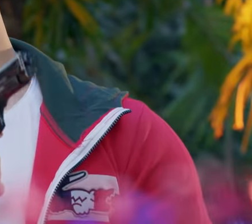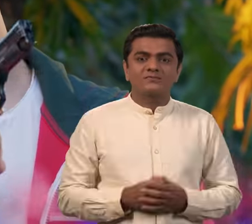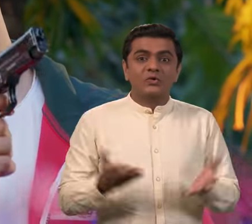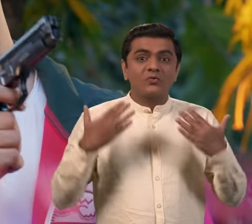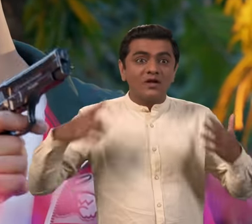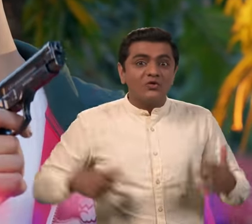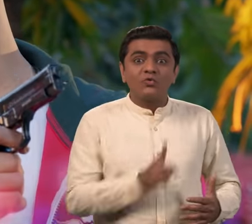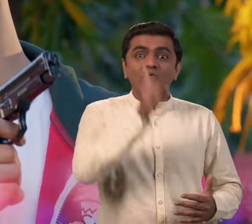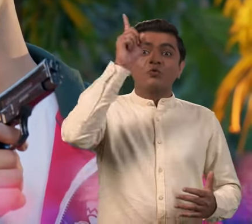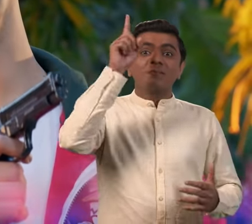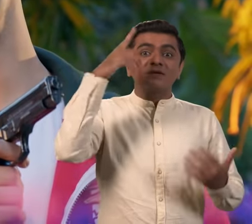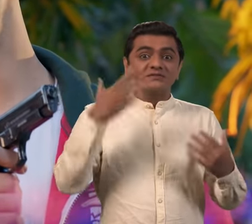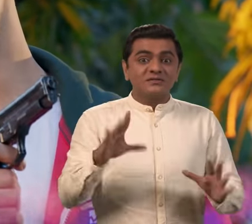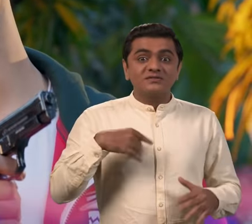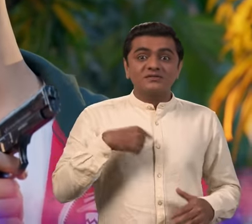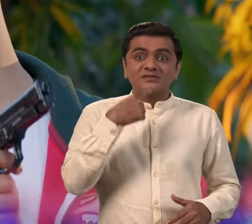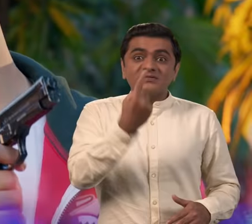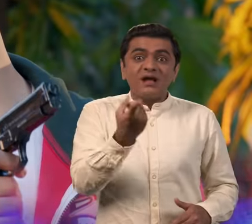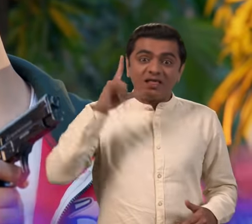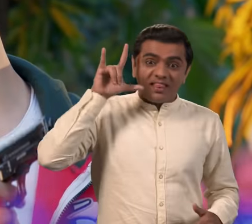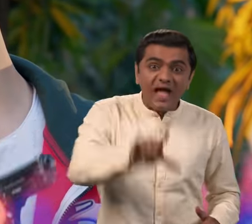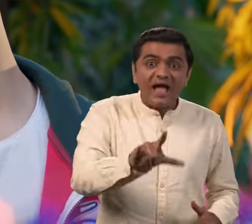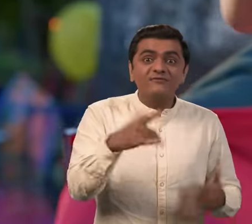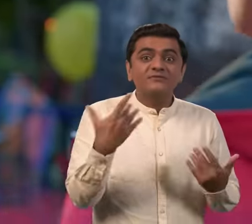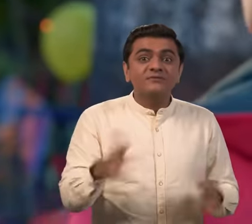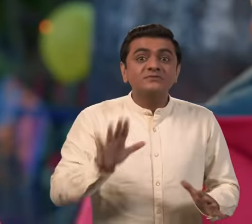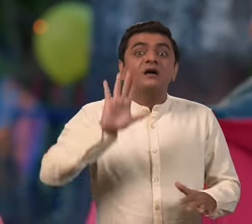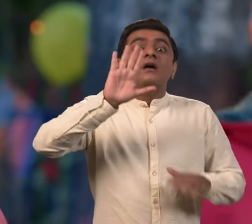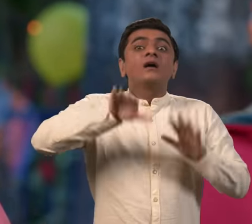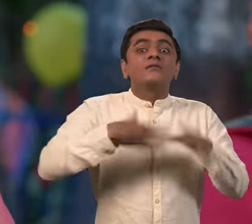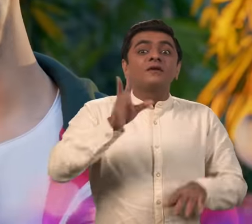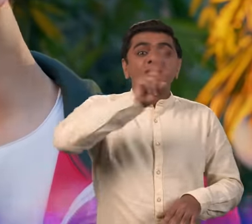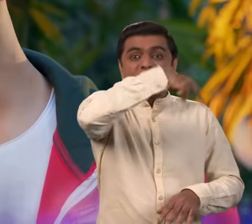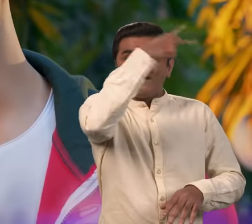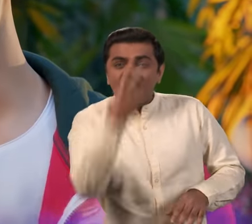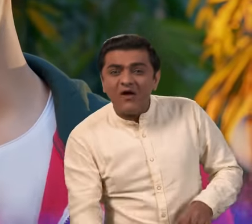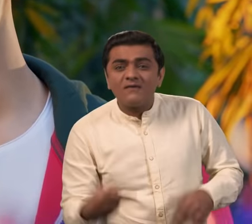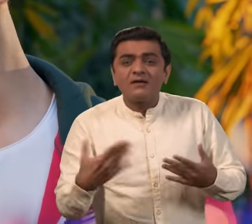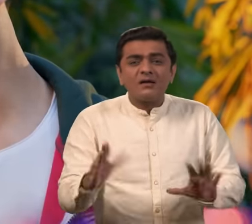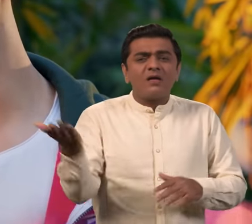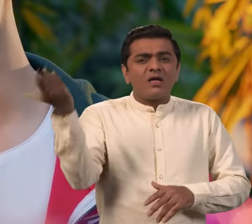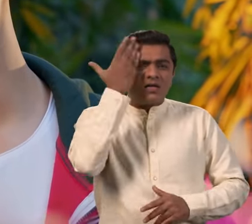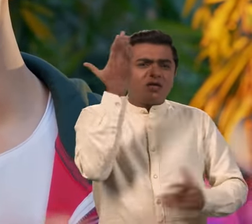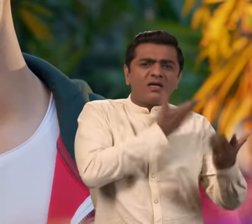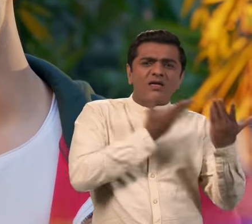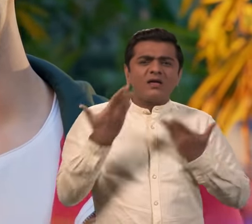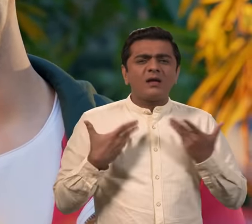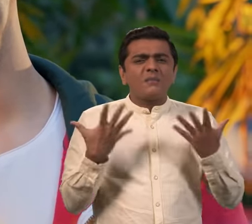छत पे चढ़ा था मैं अपने प्यार का इजहार करने के लिए, नीचे गिरा चोटें